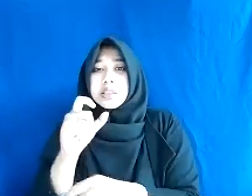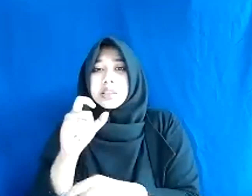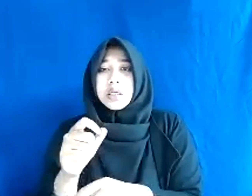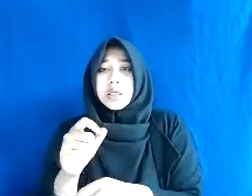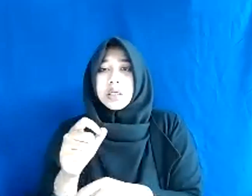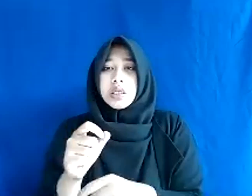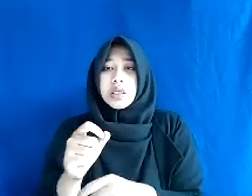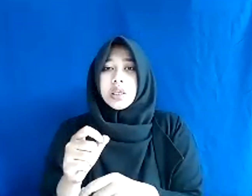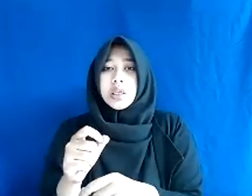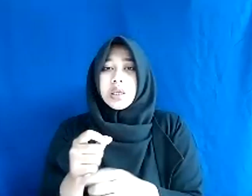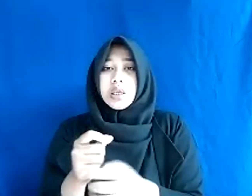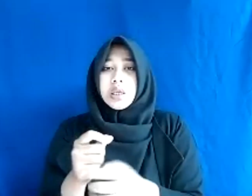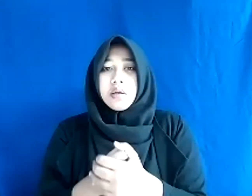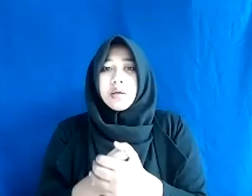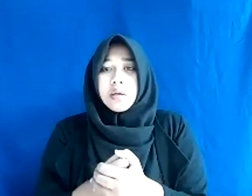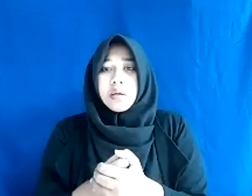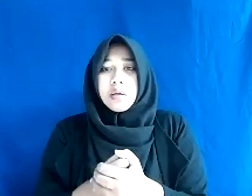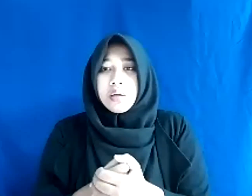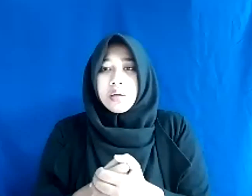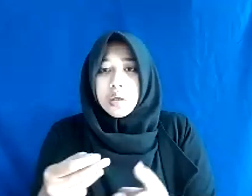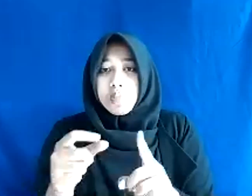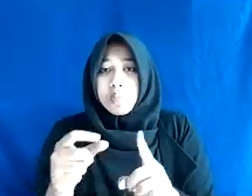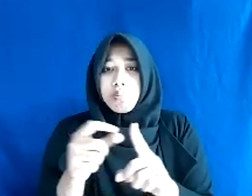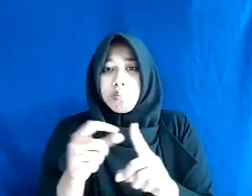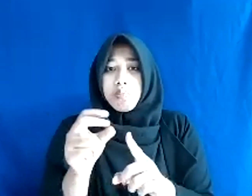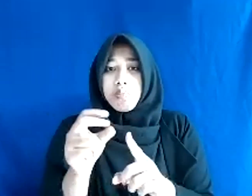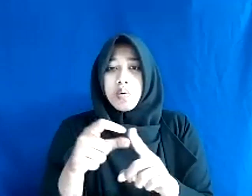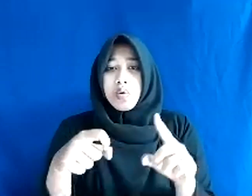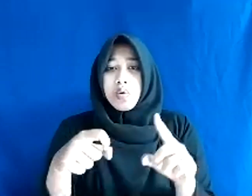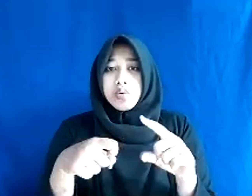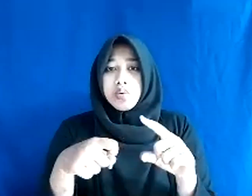tetangga, beli apa, makanya kalau di Kulon Progo